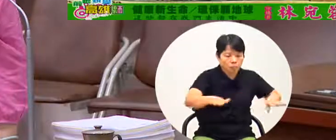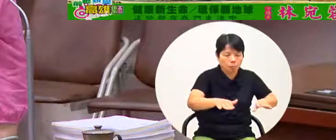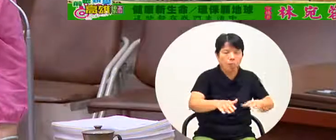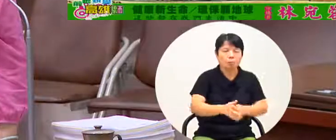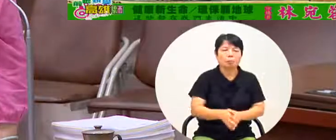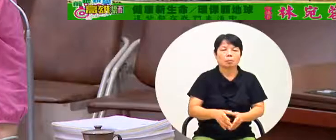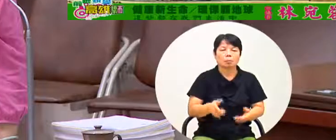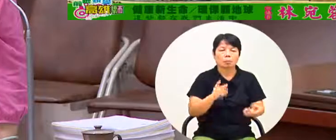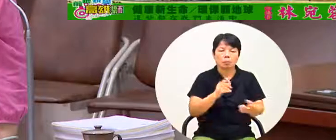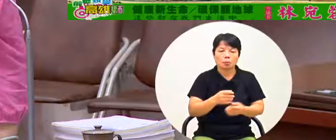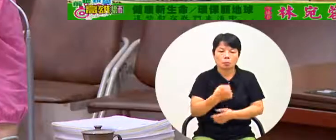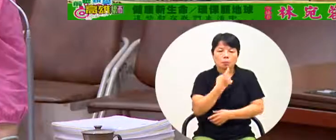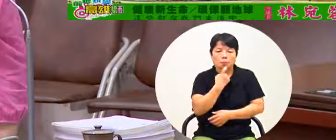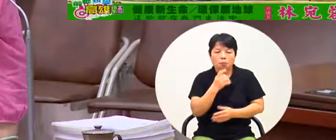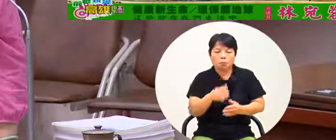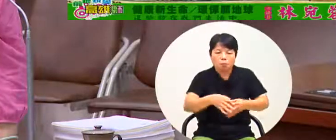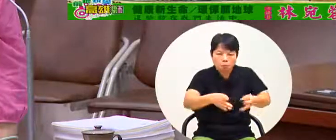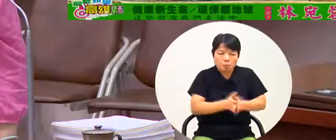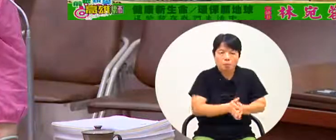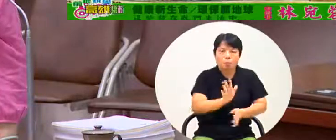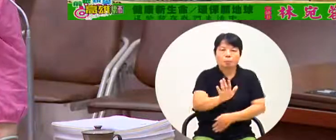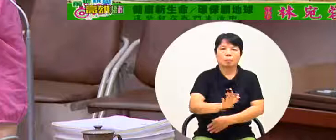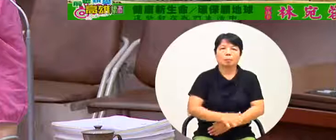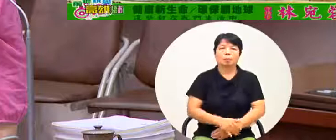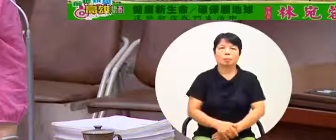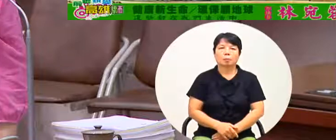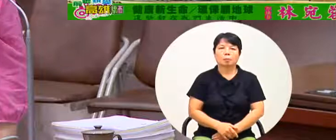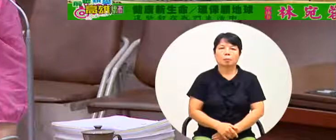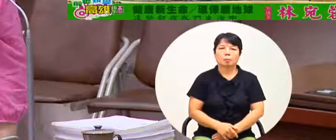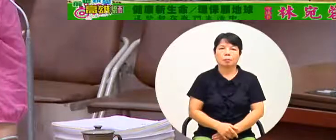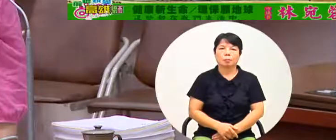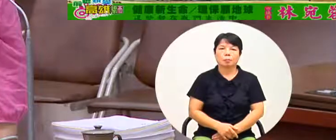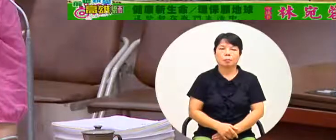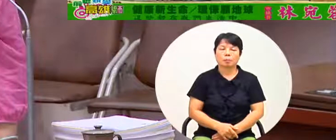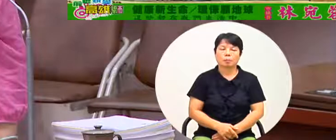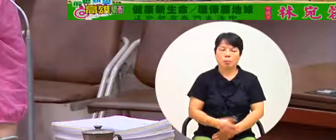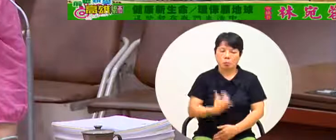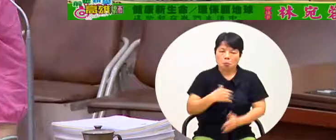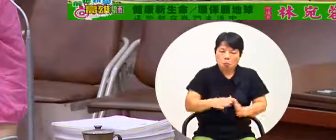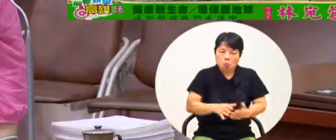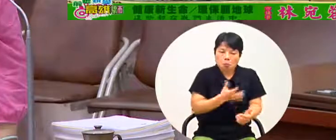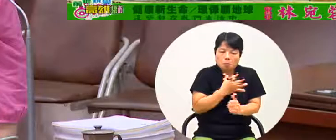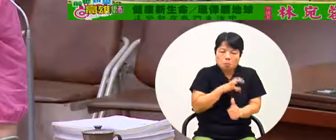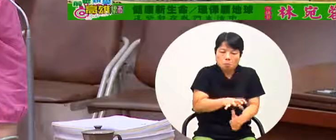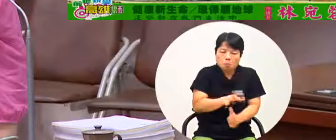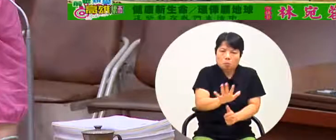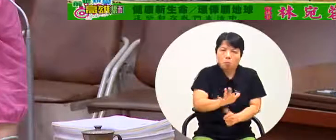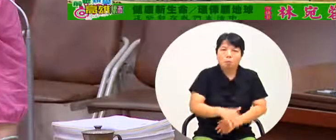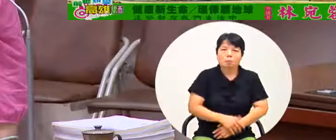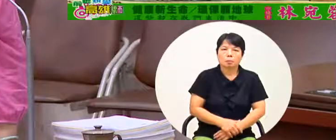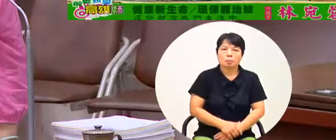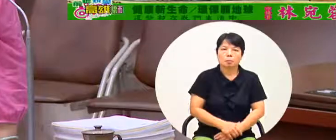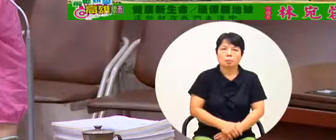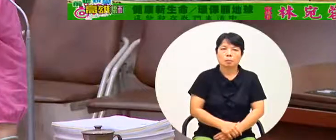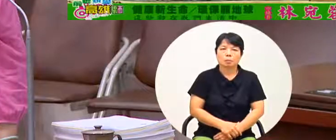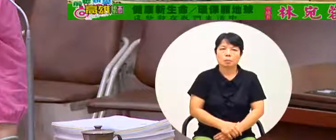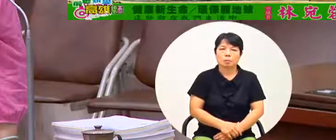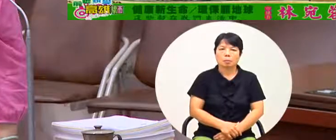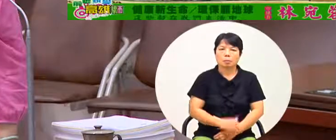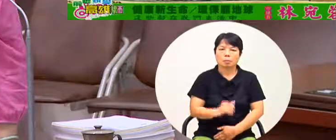即、有受到威胁的，我们应该是不能够市